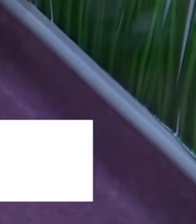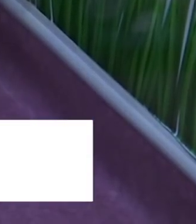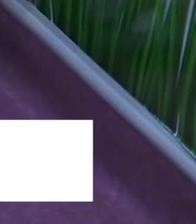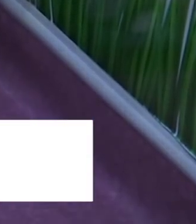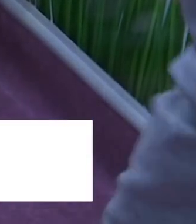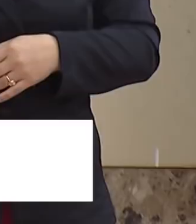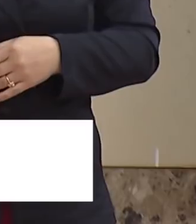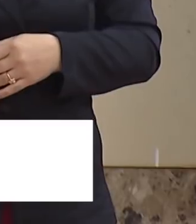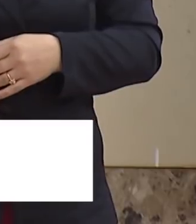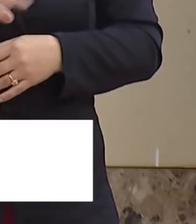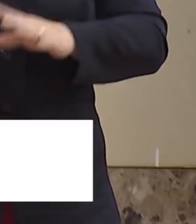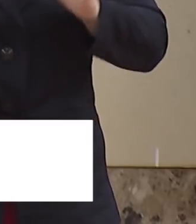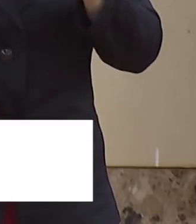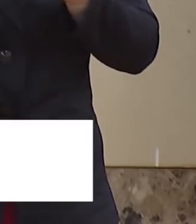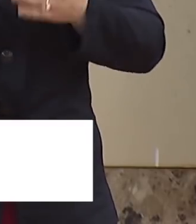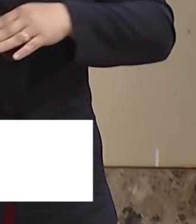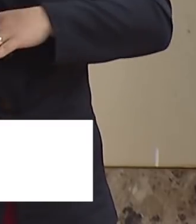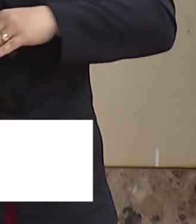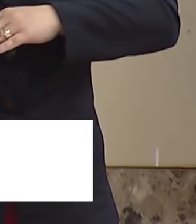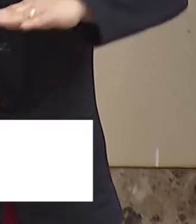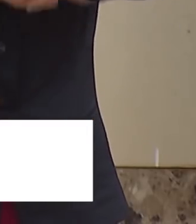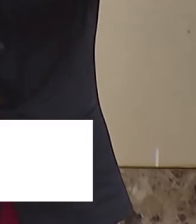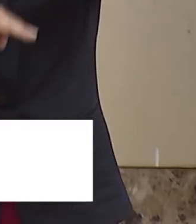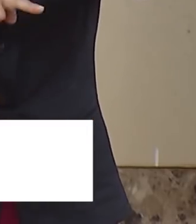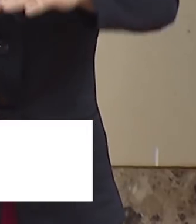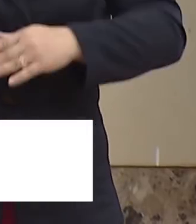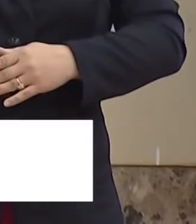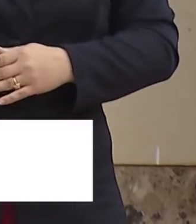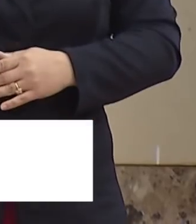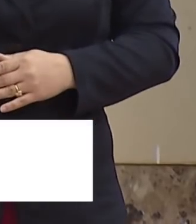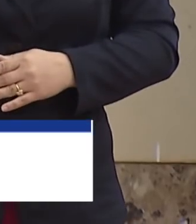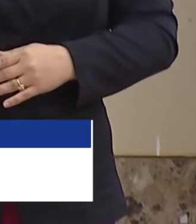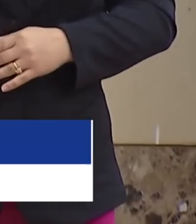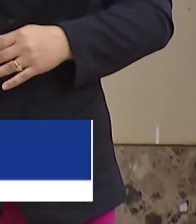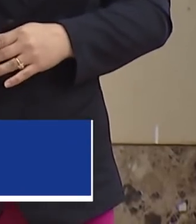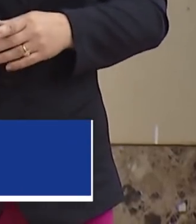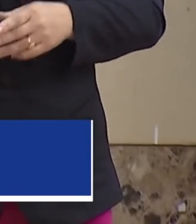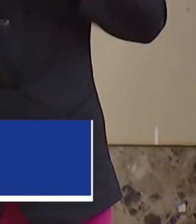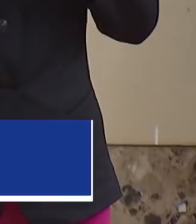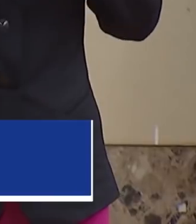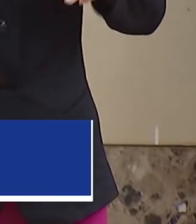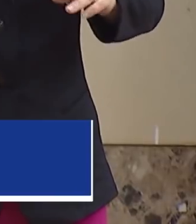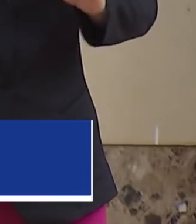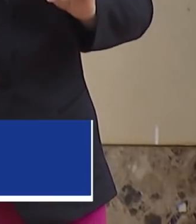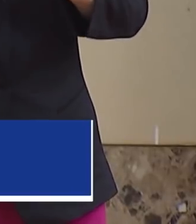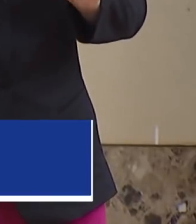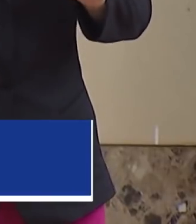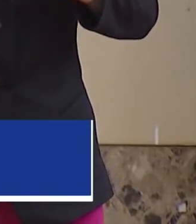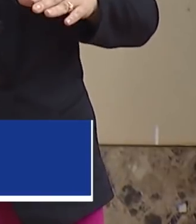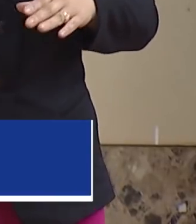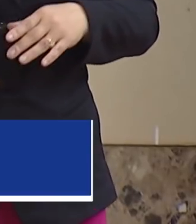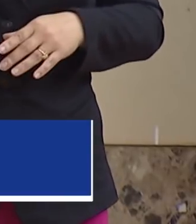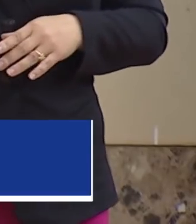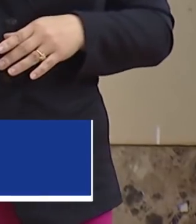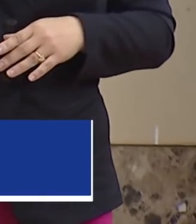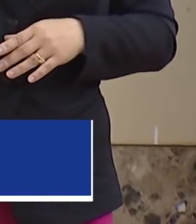мэдээллээ. Бүх одоо хүүхдийн цэцэрлэгүүд болон эцэг эхчүүд асран хамгаалагчид маань боловсрол шинжилгээ ухааны сайдын батлсан